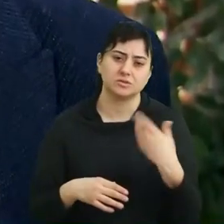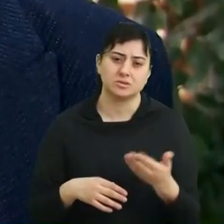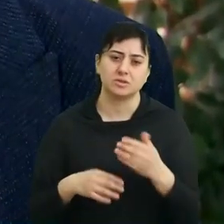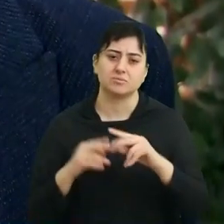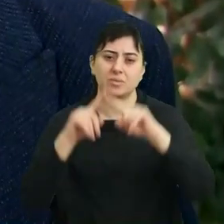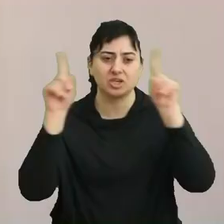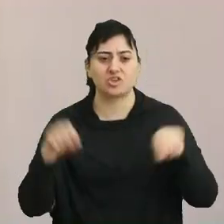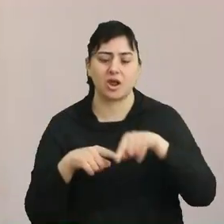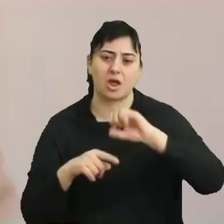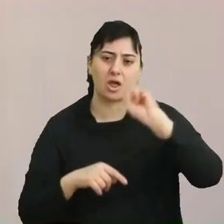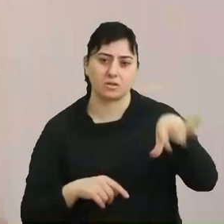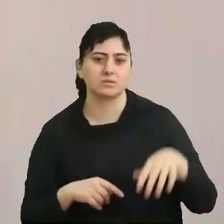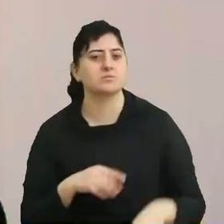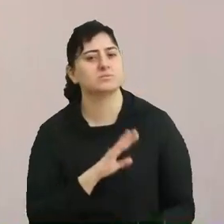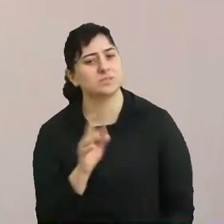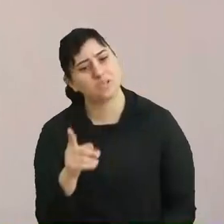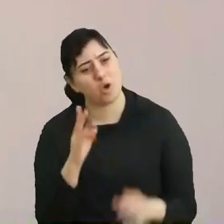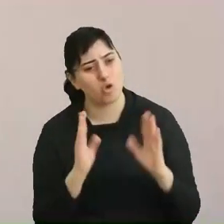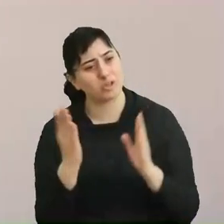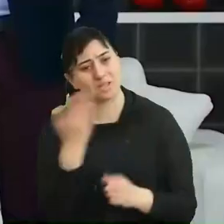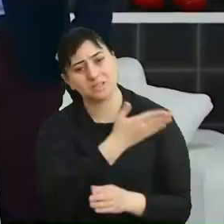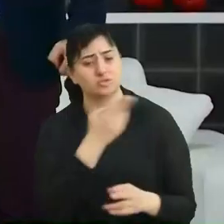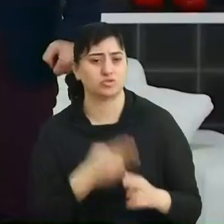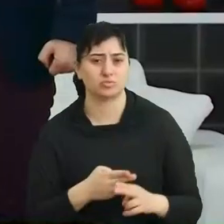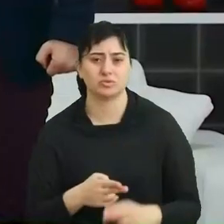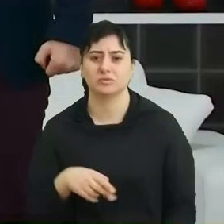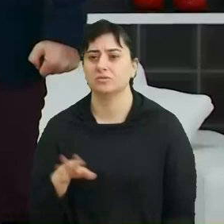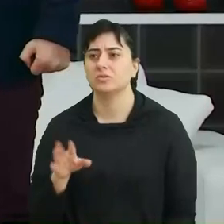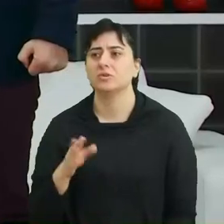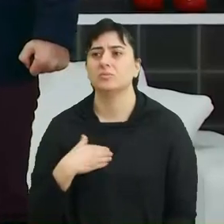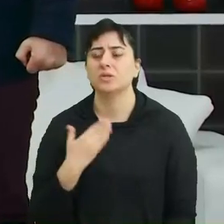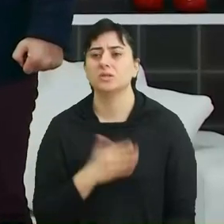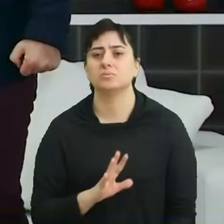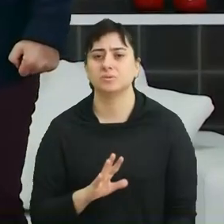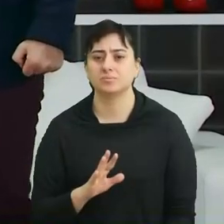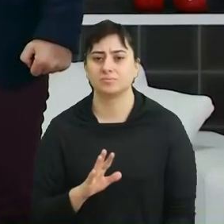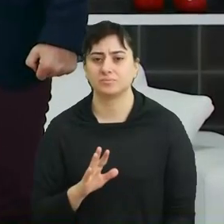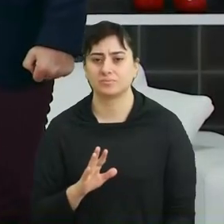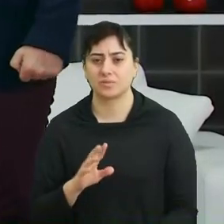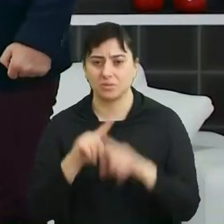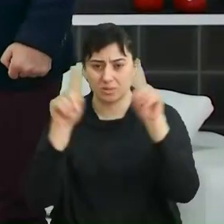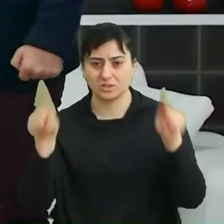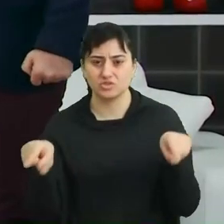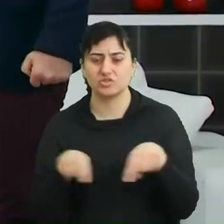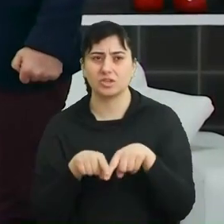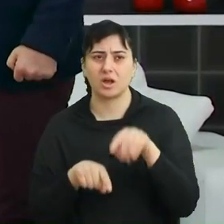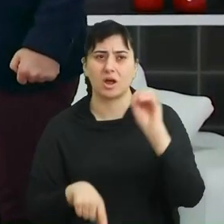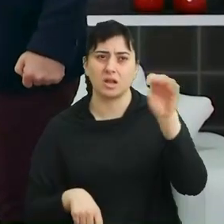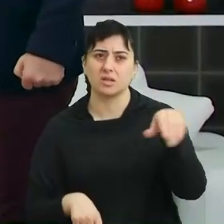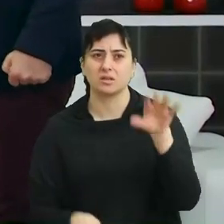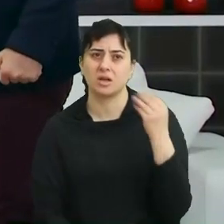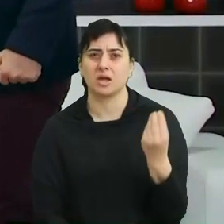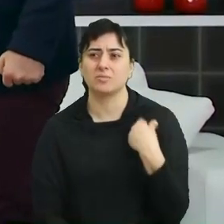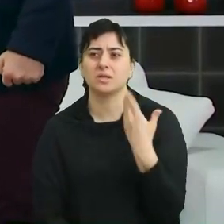zamanda da pencereden atın. Bence siz hemen odanıza gidin efendim. Yok yok yok. Pencereden atılma fikri çok